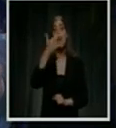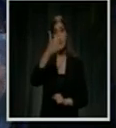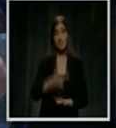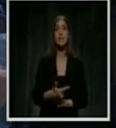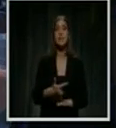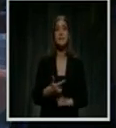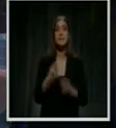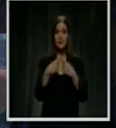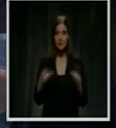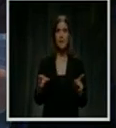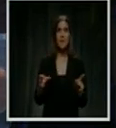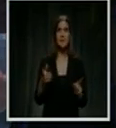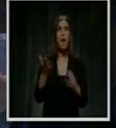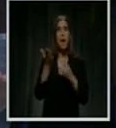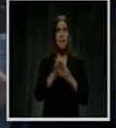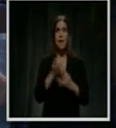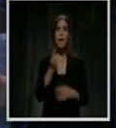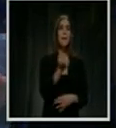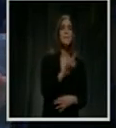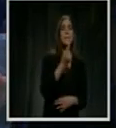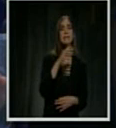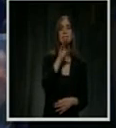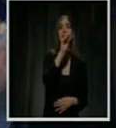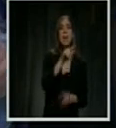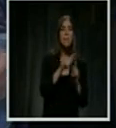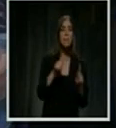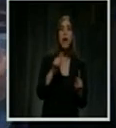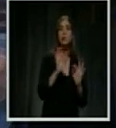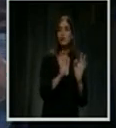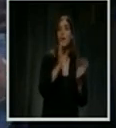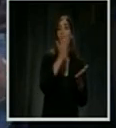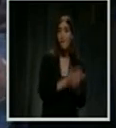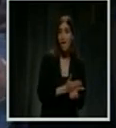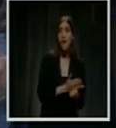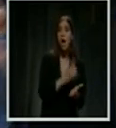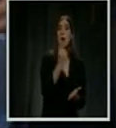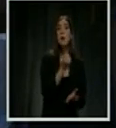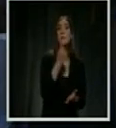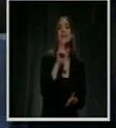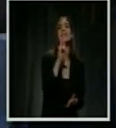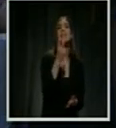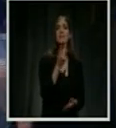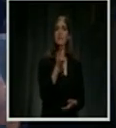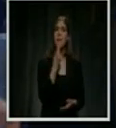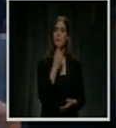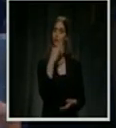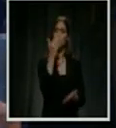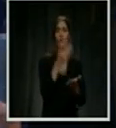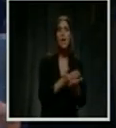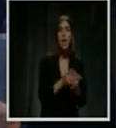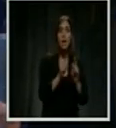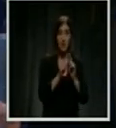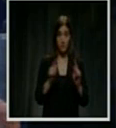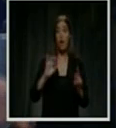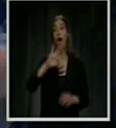jwettax. Min jgħawweġ il-fatti u jipprova jbiħlek in-nuqqas ta' verità. U bejn min aħna